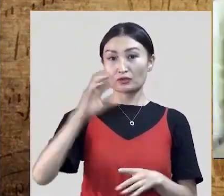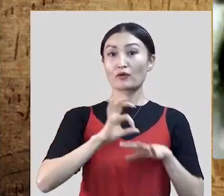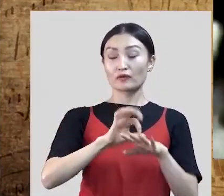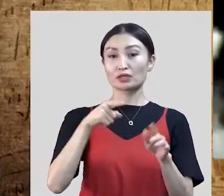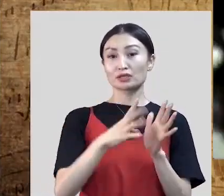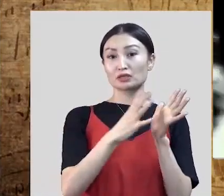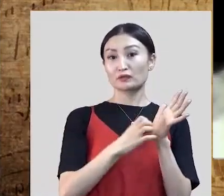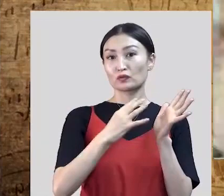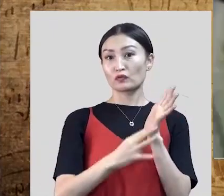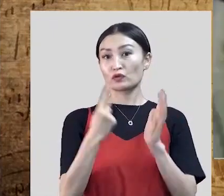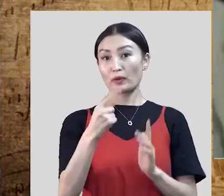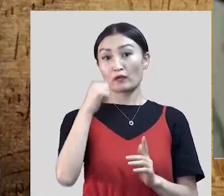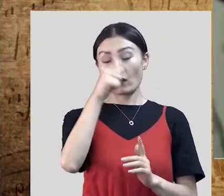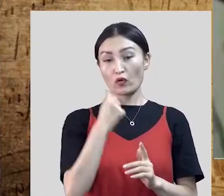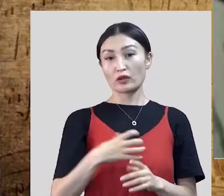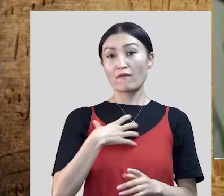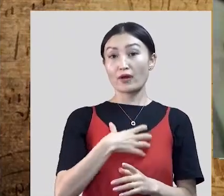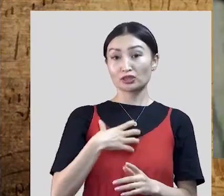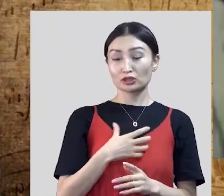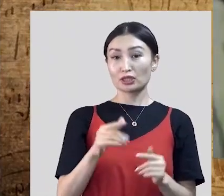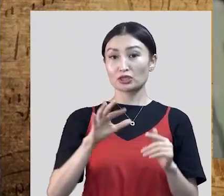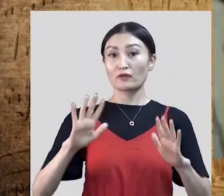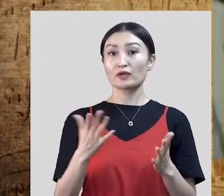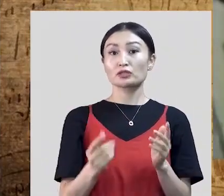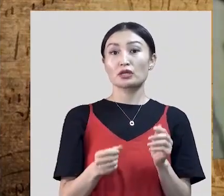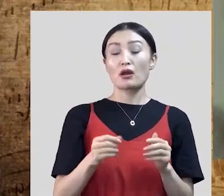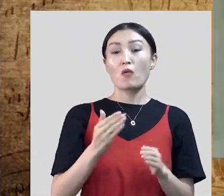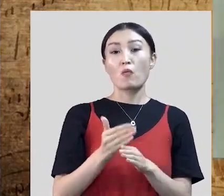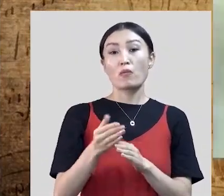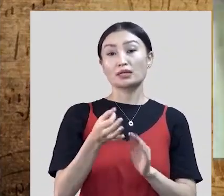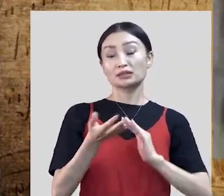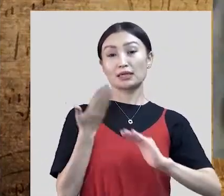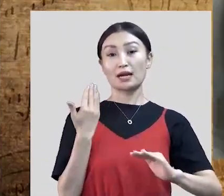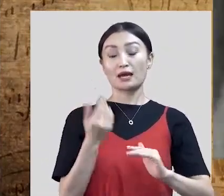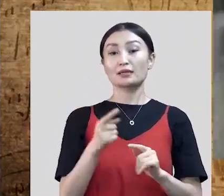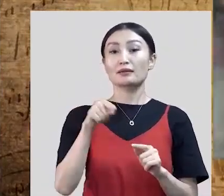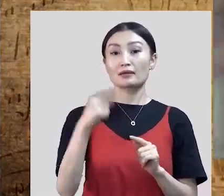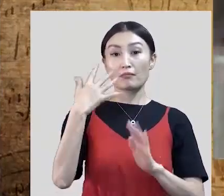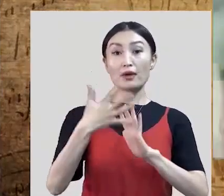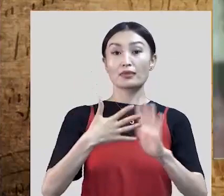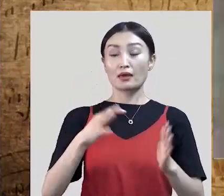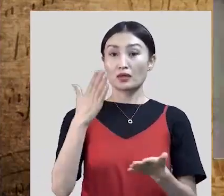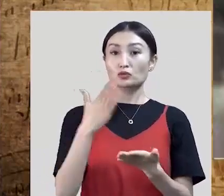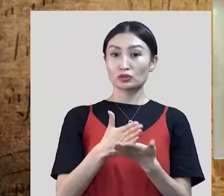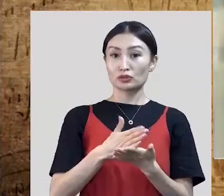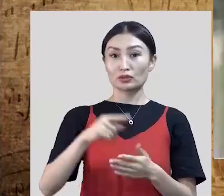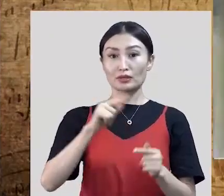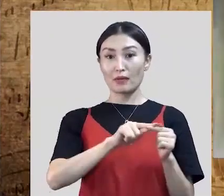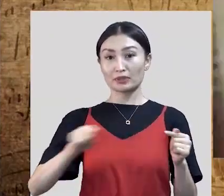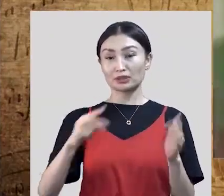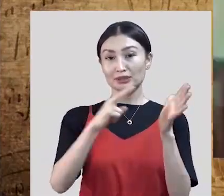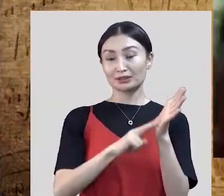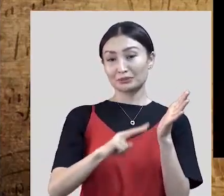ведет с 1991 года, важнейшие вехи стали происходить гораздо ранее. Уже тогда стало понятно, что существовавшая на